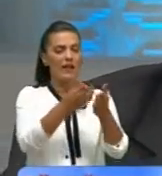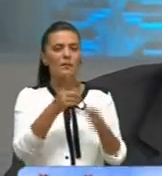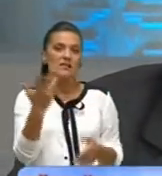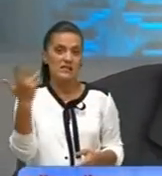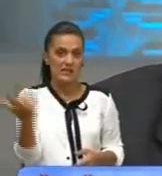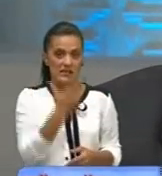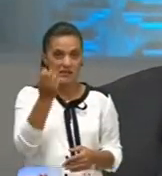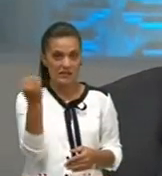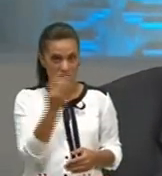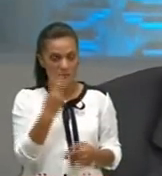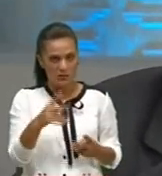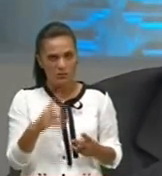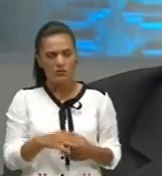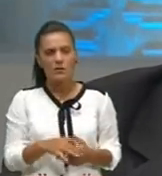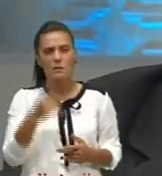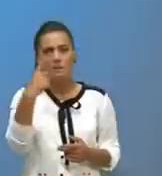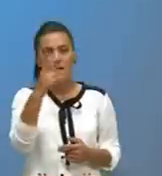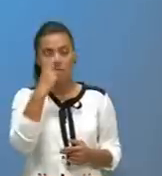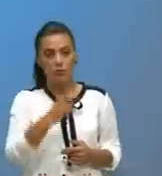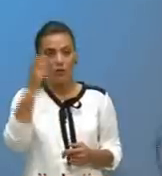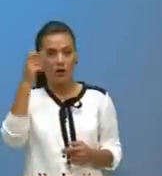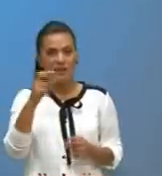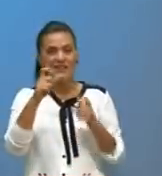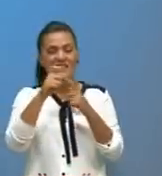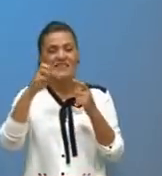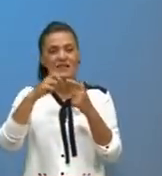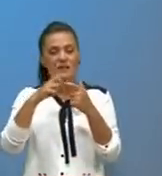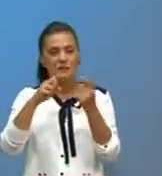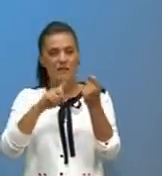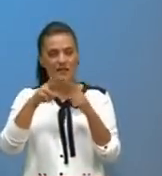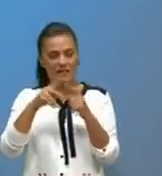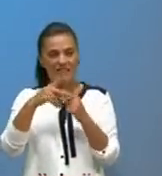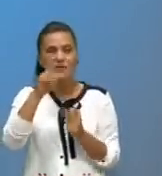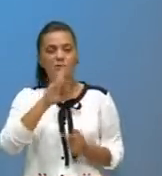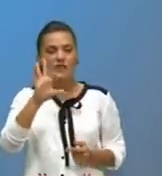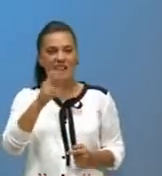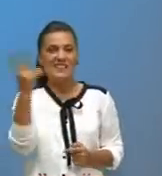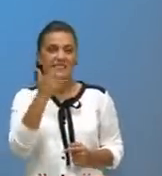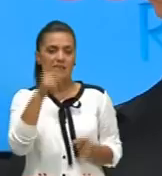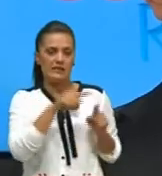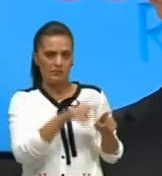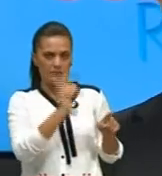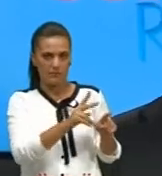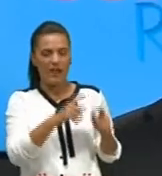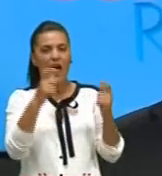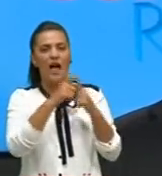Mesela hızlıca sayabiliyor muyuz? 1000 puan üzerinden. Tamam. Sprint etabı 250 puan. Evet. Sadece hız etabı. Tamam.